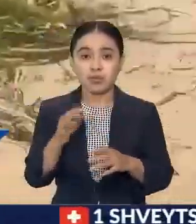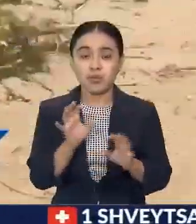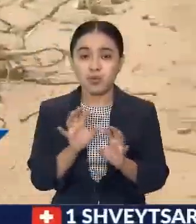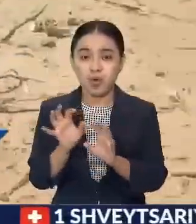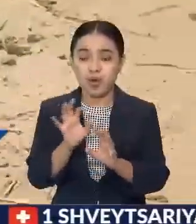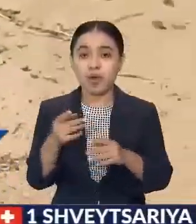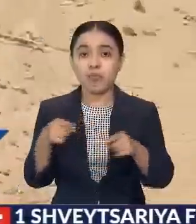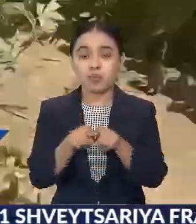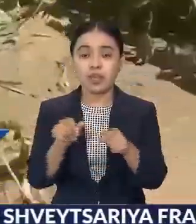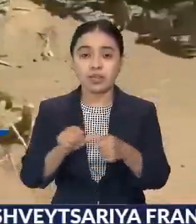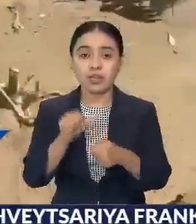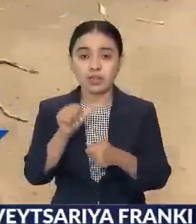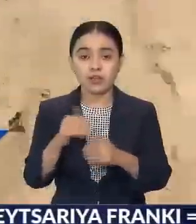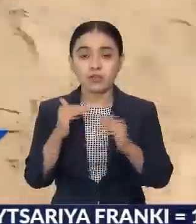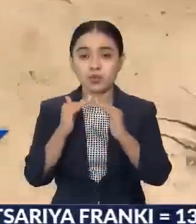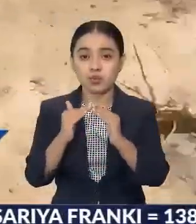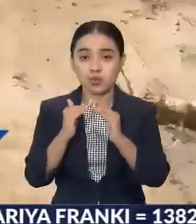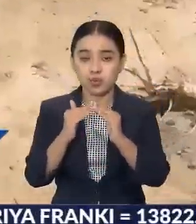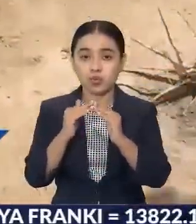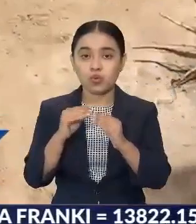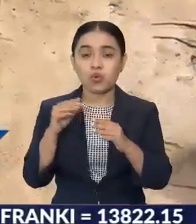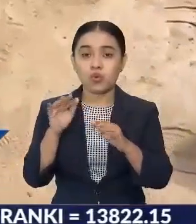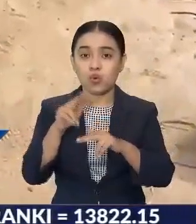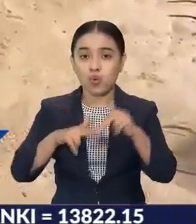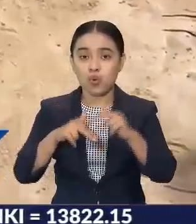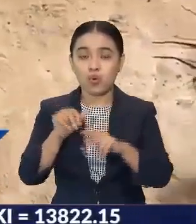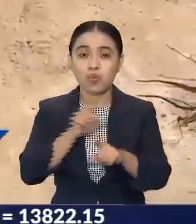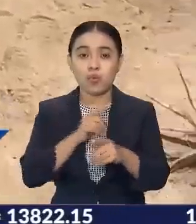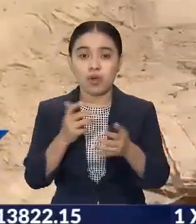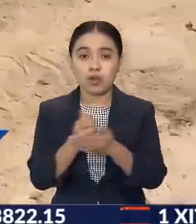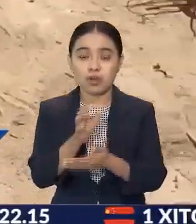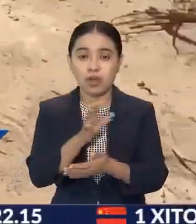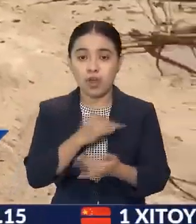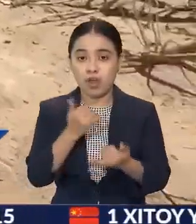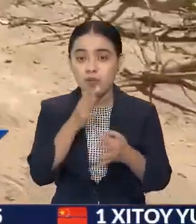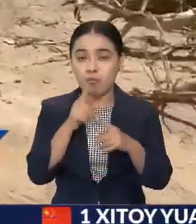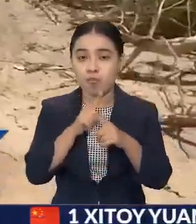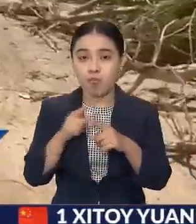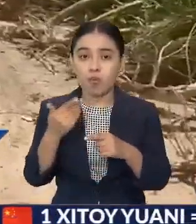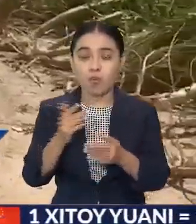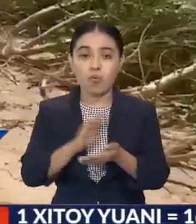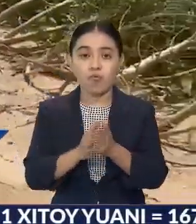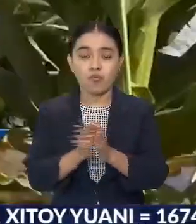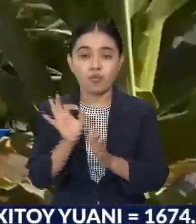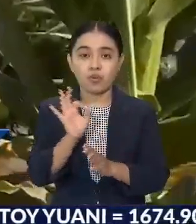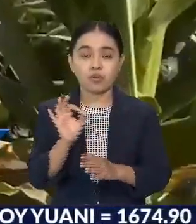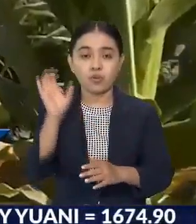kelayotgani, bundan tashqari tomorqa yeri chetiga quritib qo'yganligi aniqlangan. Ayni paytda bu vaziyat bo'yicha